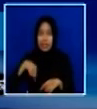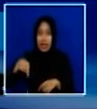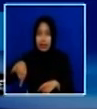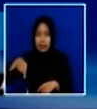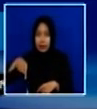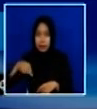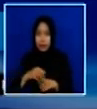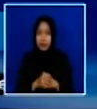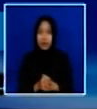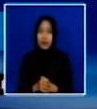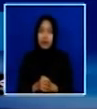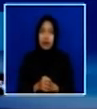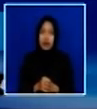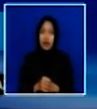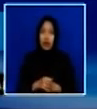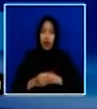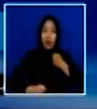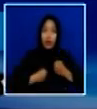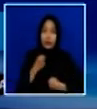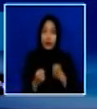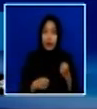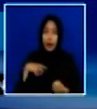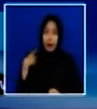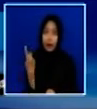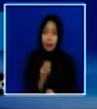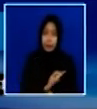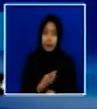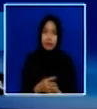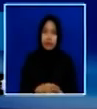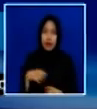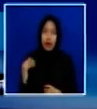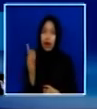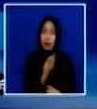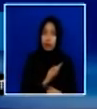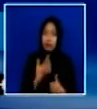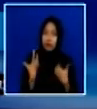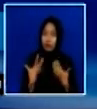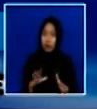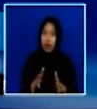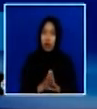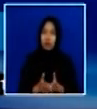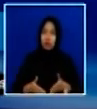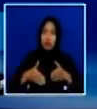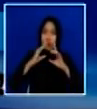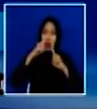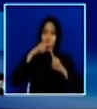Oh ya sementara dari usaha kami kami sudah mendirikan Tower